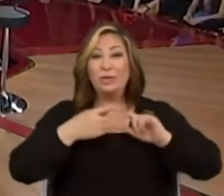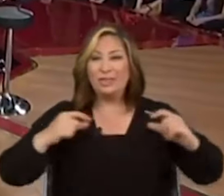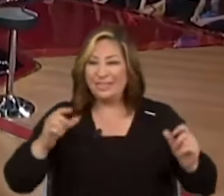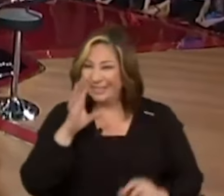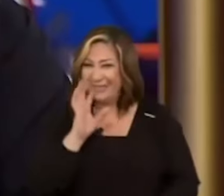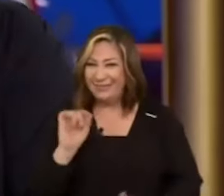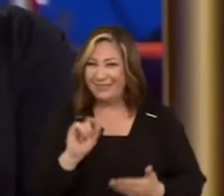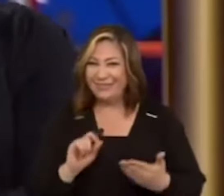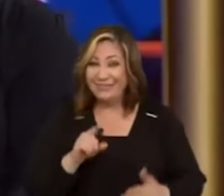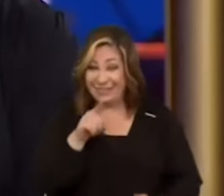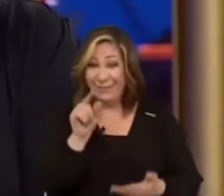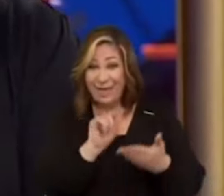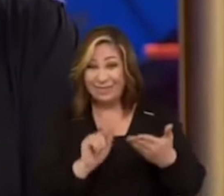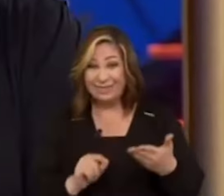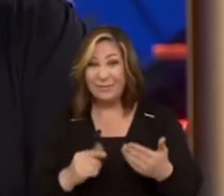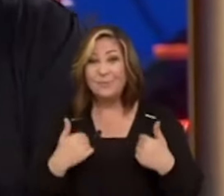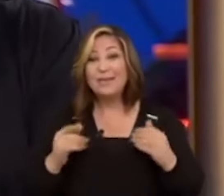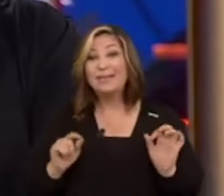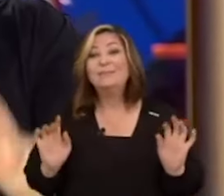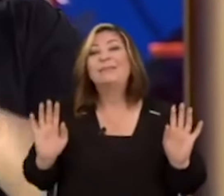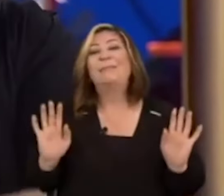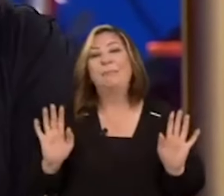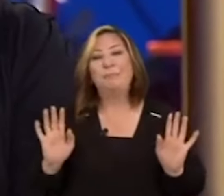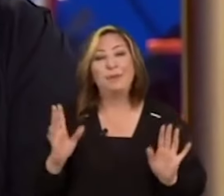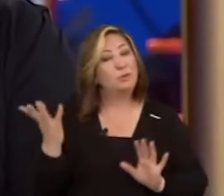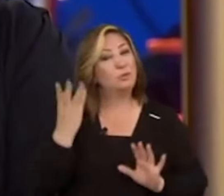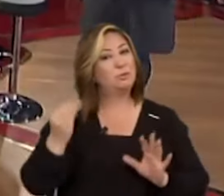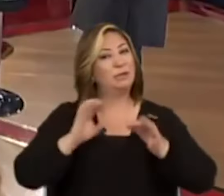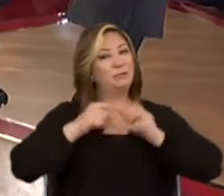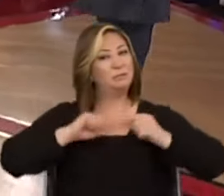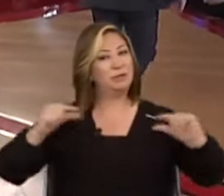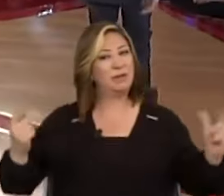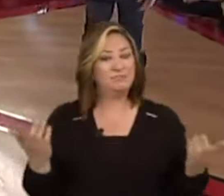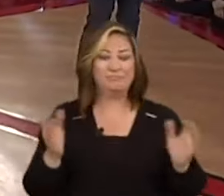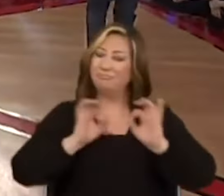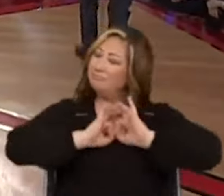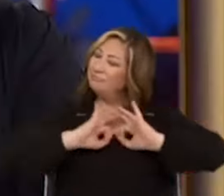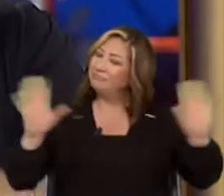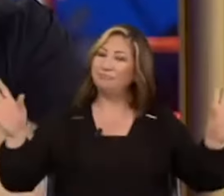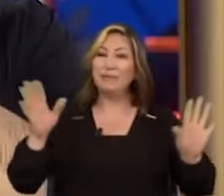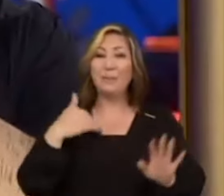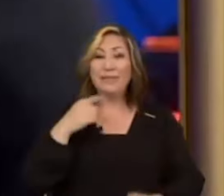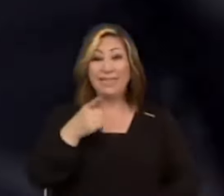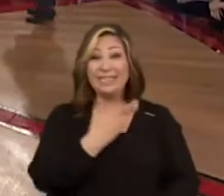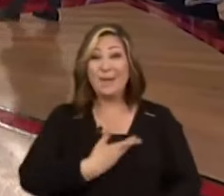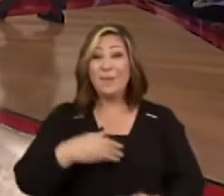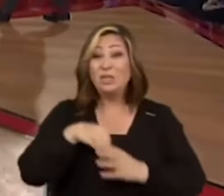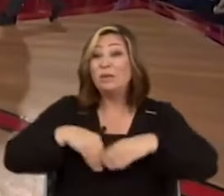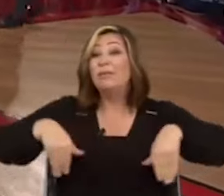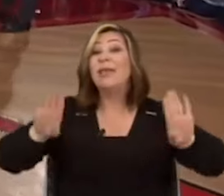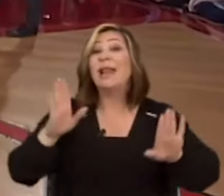yazdı? Siz mi yazdınız abi? Ben yazmadım. Fakat çok güzel sözler. Bayıldım. Ben seni sevmek için